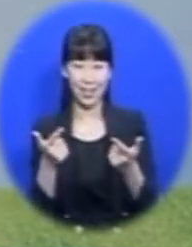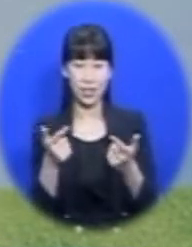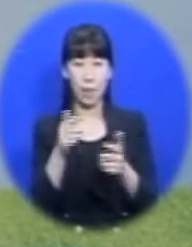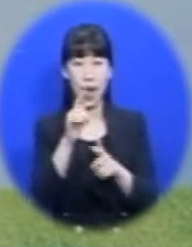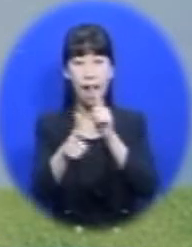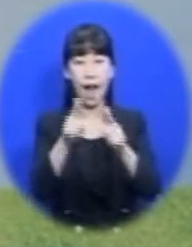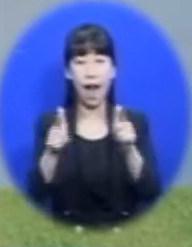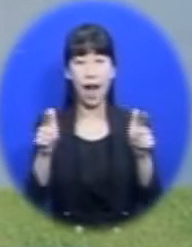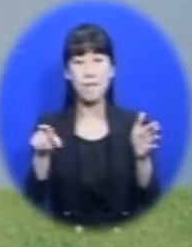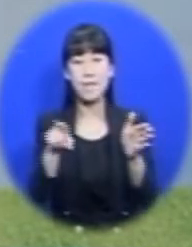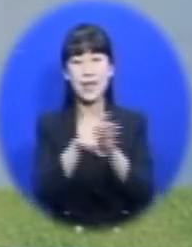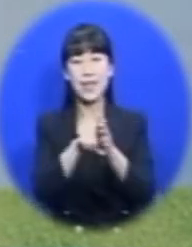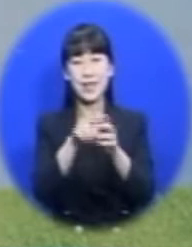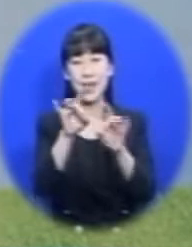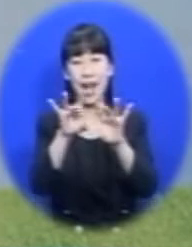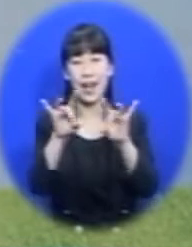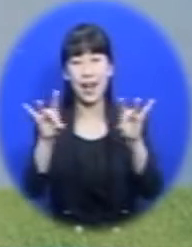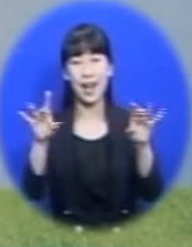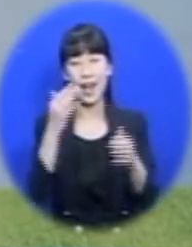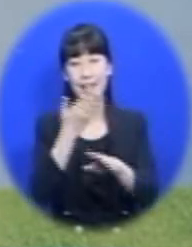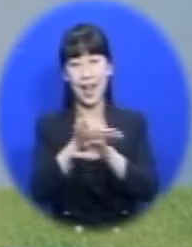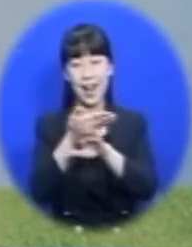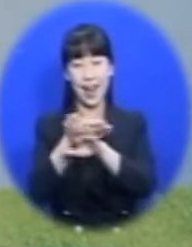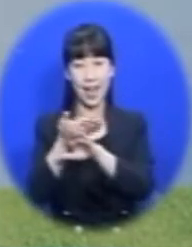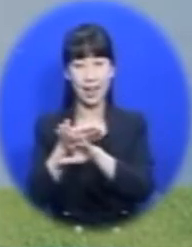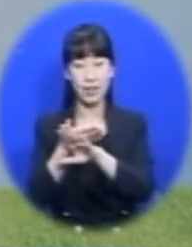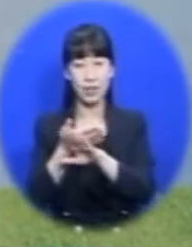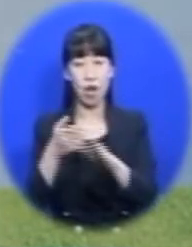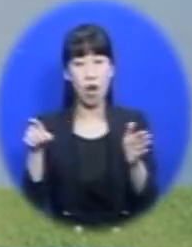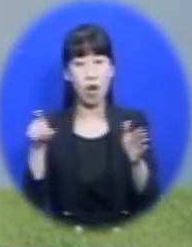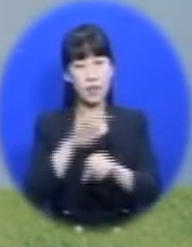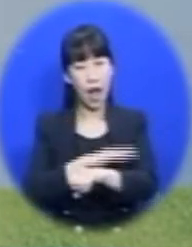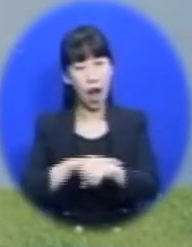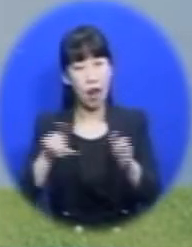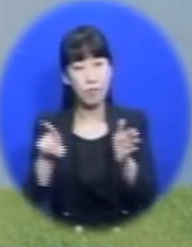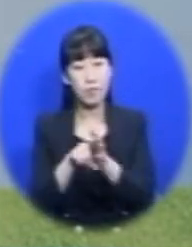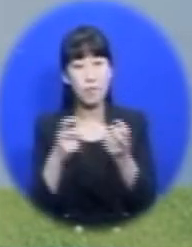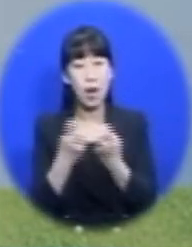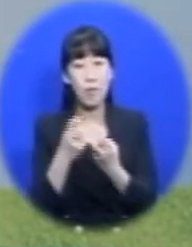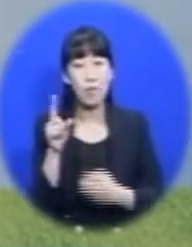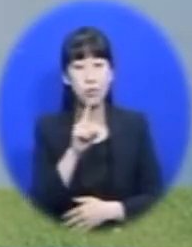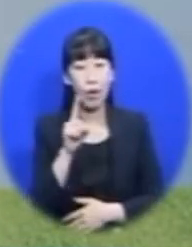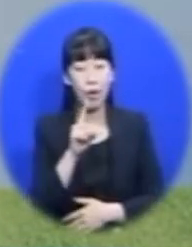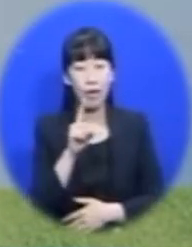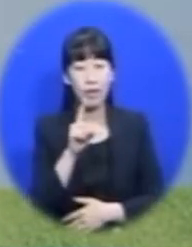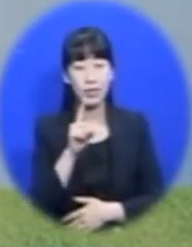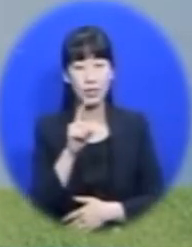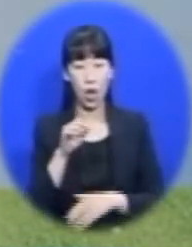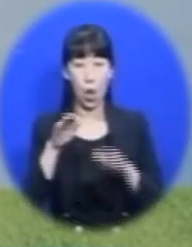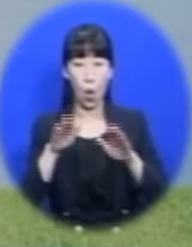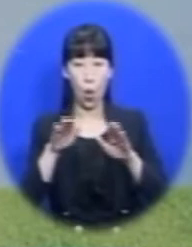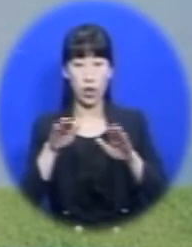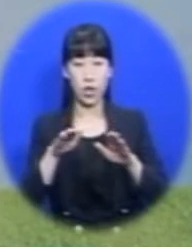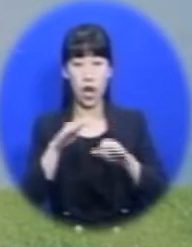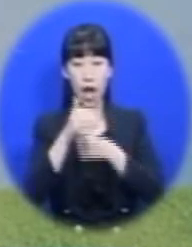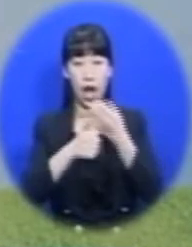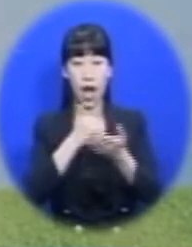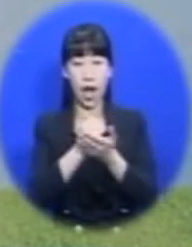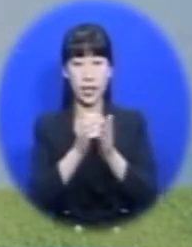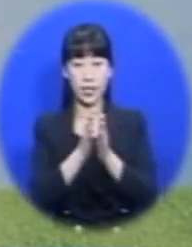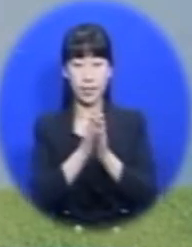믿습니다. 어떻게 하나님을 믿는 것이 가장 잘 믿는 거죠? 오늘 여기 성경 본문에 보면 우리에게